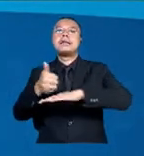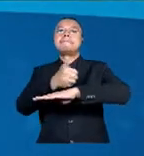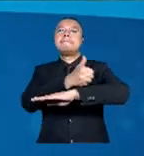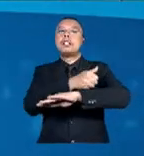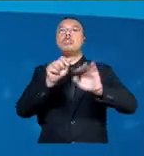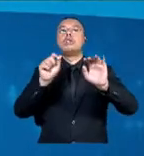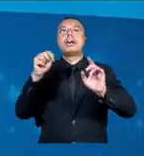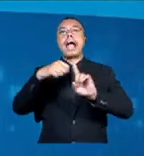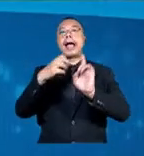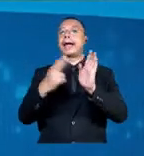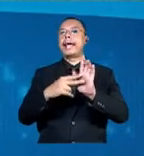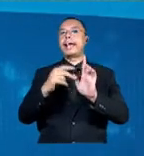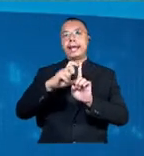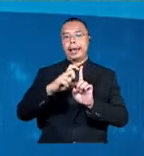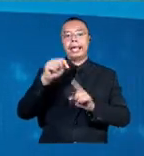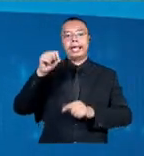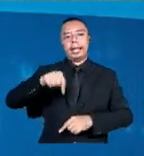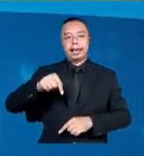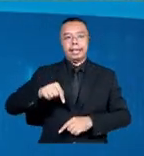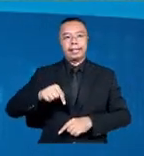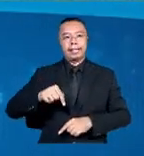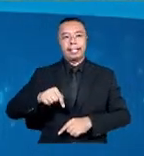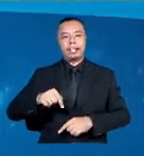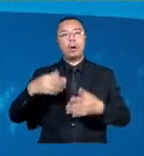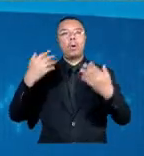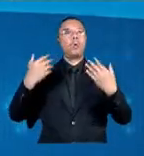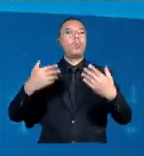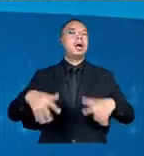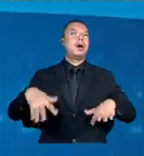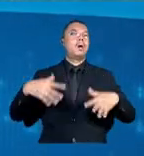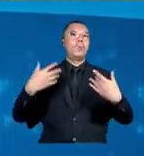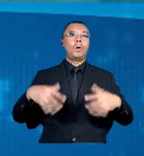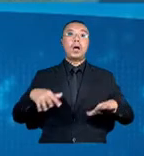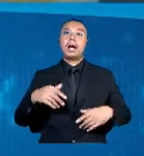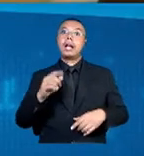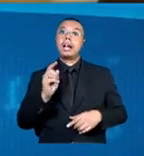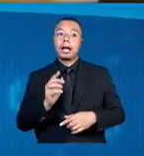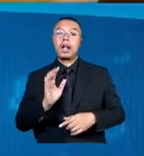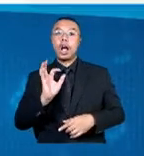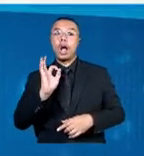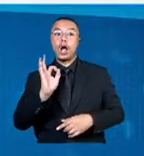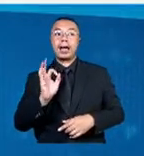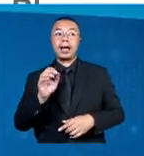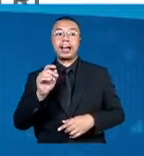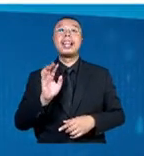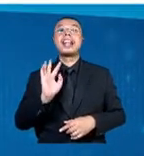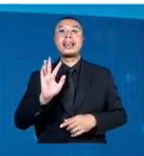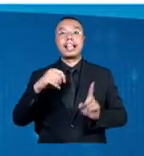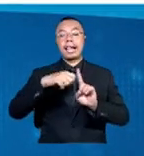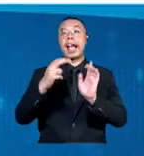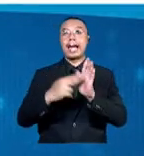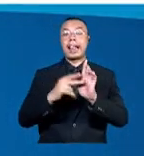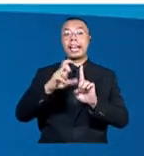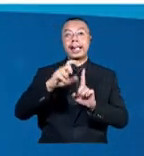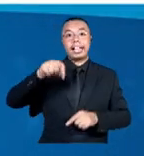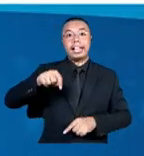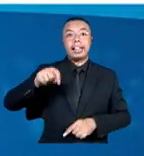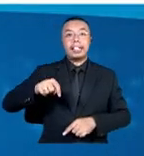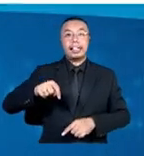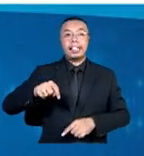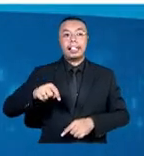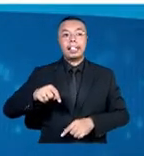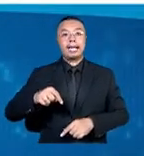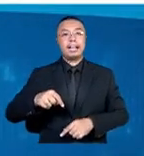dari Komisi Nasional Disabilitas. Wow, kalau ya baik tentu Komisi Nasional